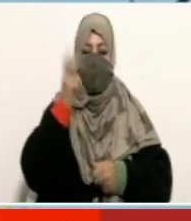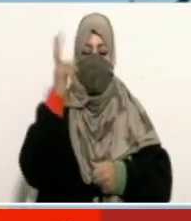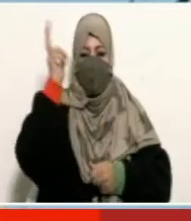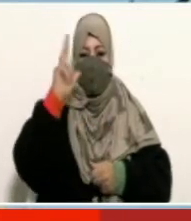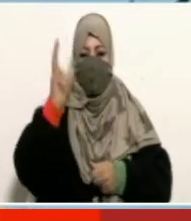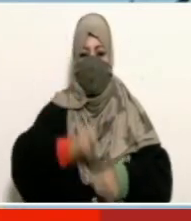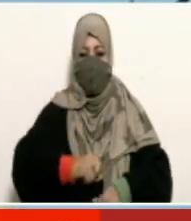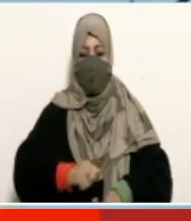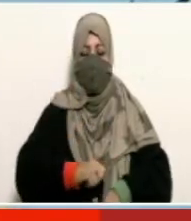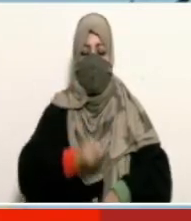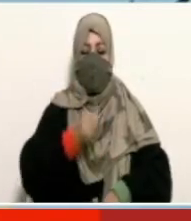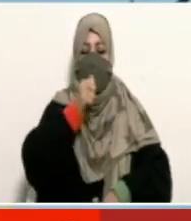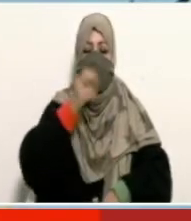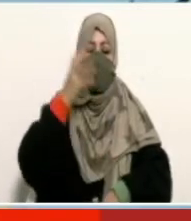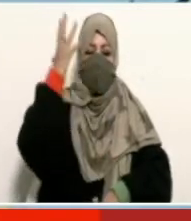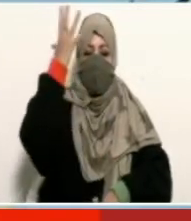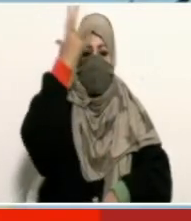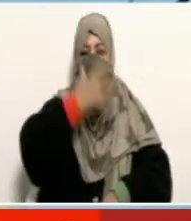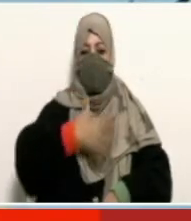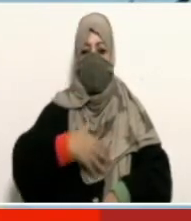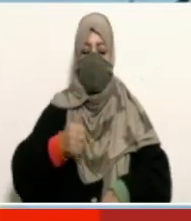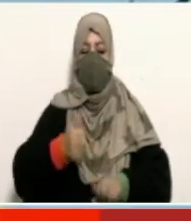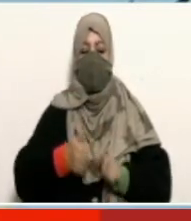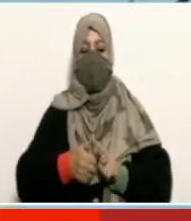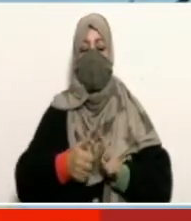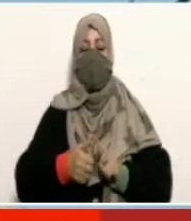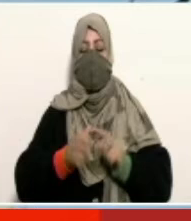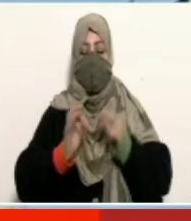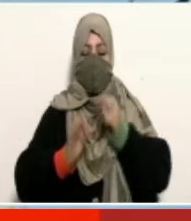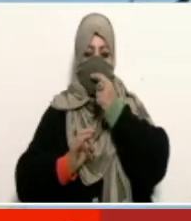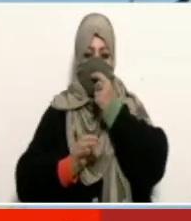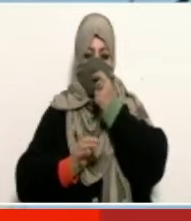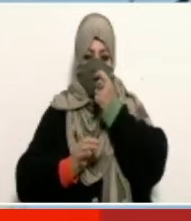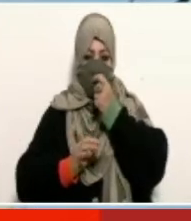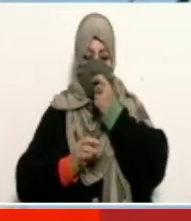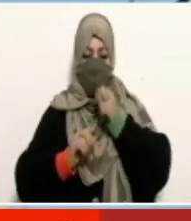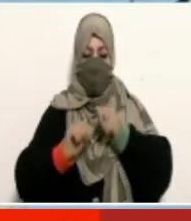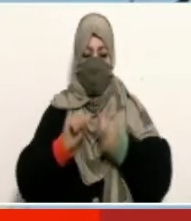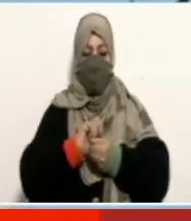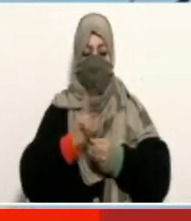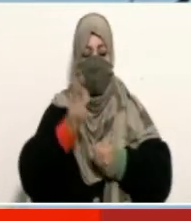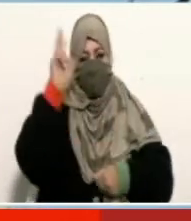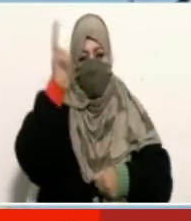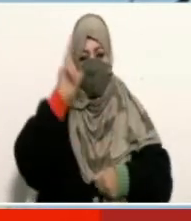أن يعني هو إدخال الصابون عليه هذا تعتبر زيادة.